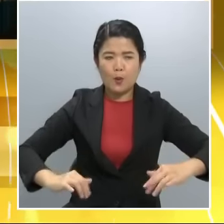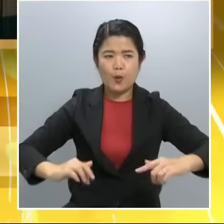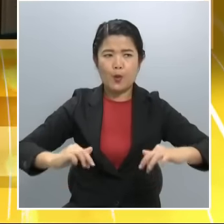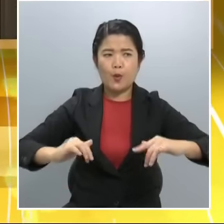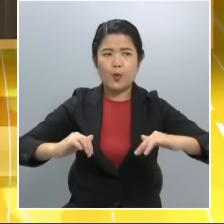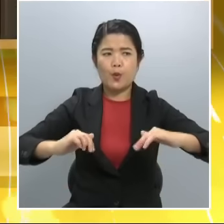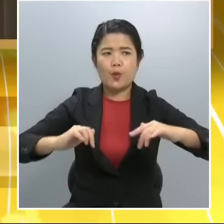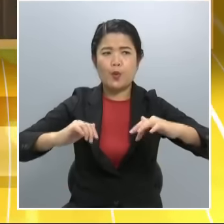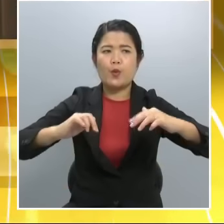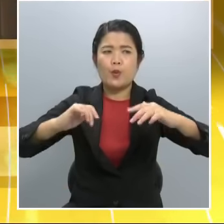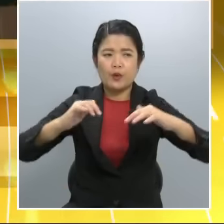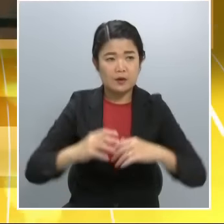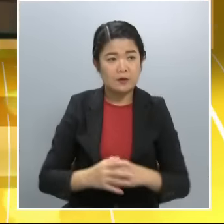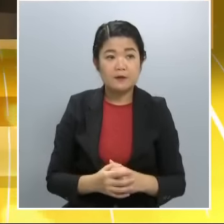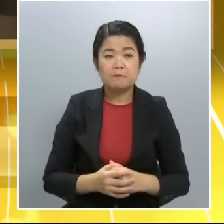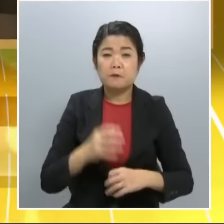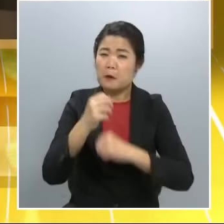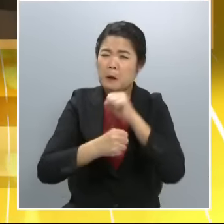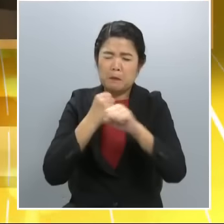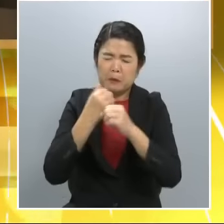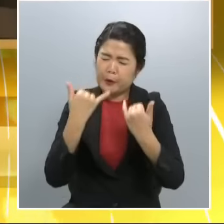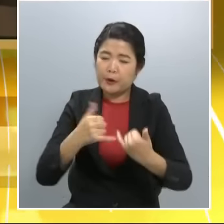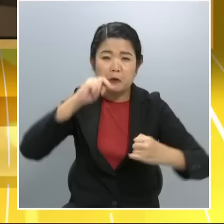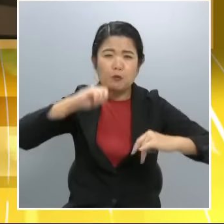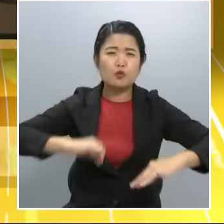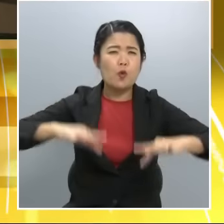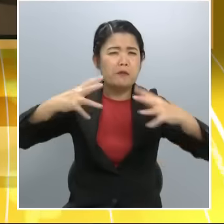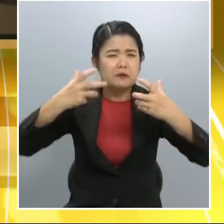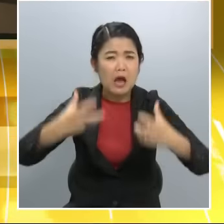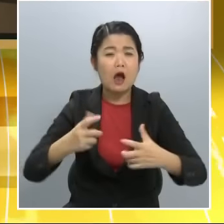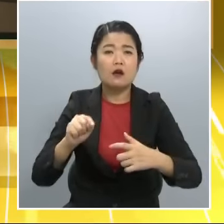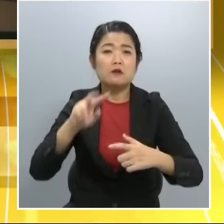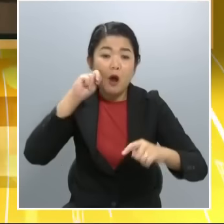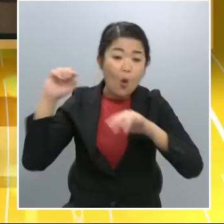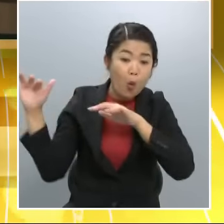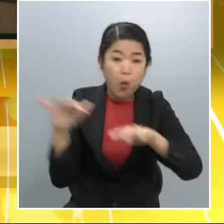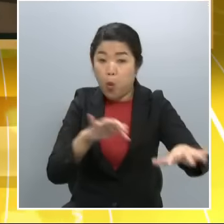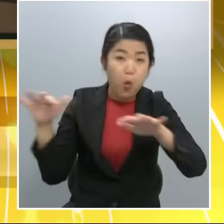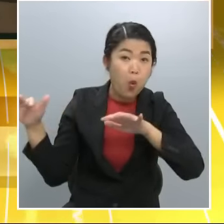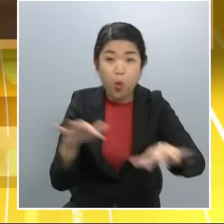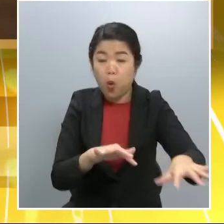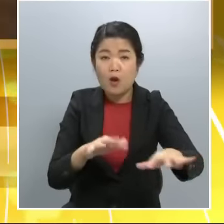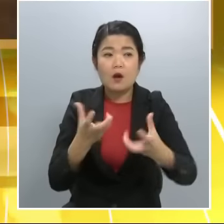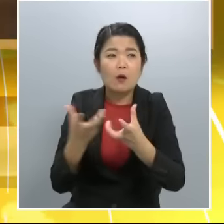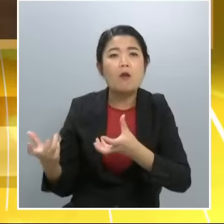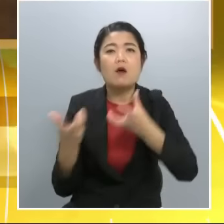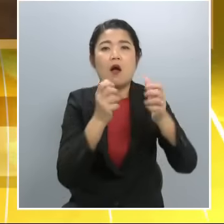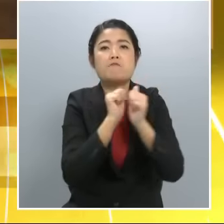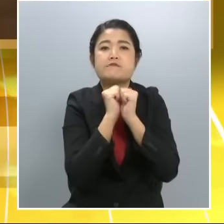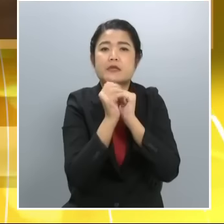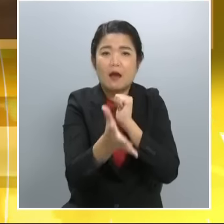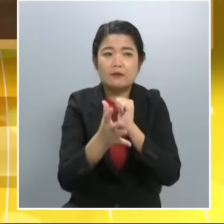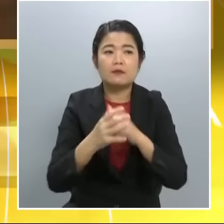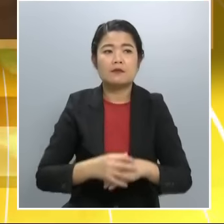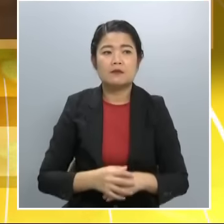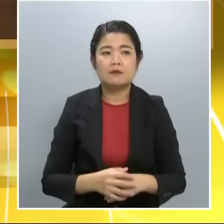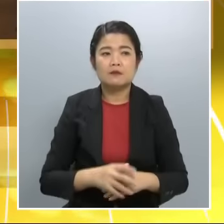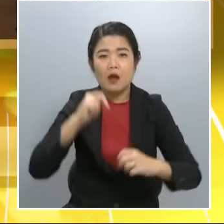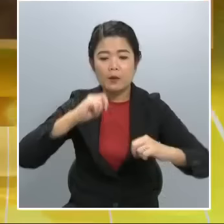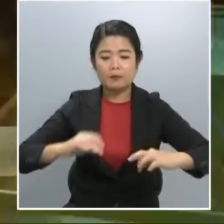ปล่อยก็มีนี่หนักกทุกปีเลยครับมันมาเร็วเกินไปมาเร็วเอาหยังบ่ดันเลยึว่าจะเพิ่มขึ้นเรื่อยๆ